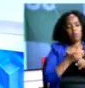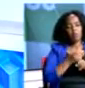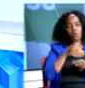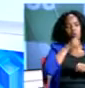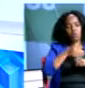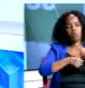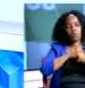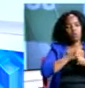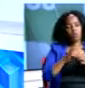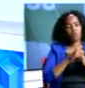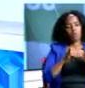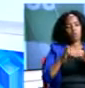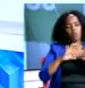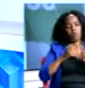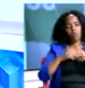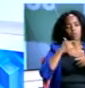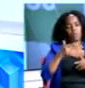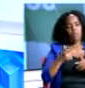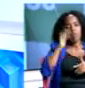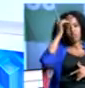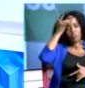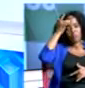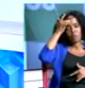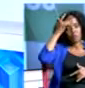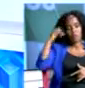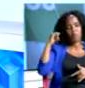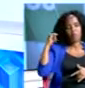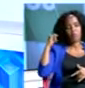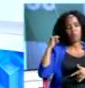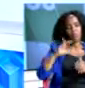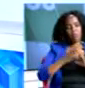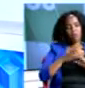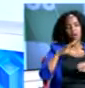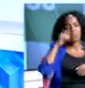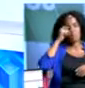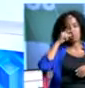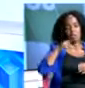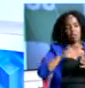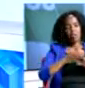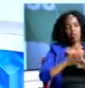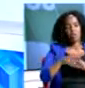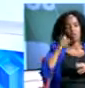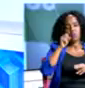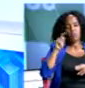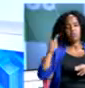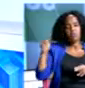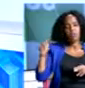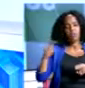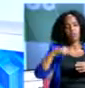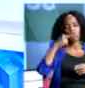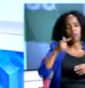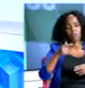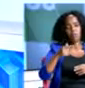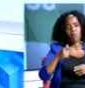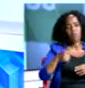isaanii warra gurguddaa ta'edha. Akkasumas dhibeewwan biraa kan qabatan akka dhibee asimii, dhibee COPD kan jedhamu jira, aara